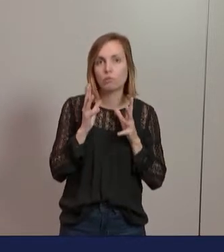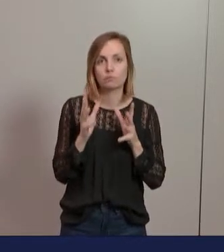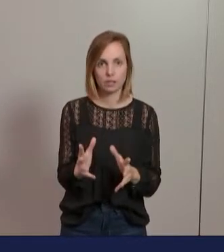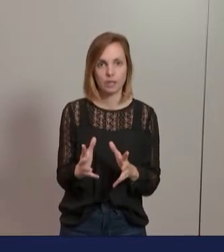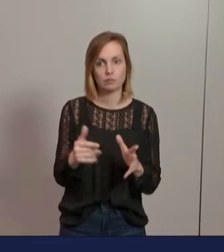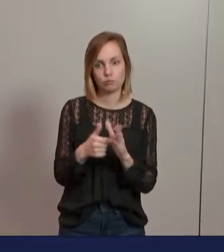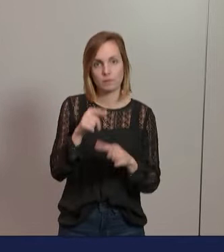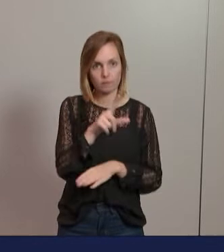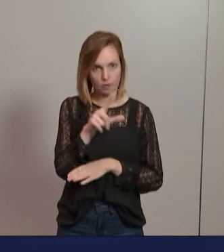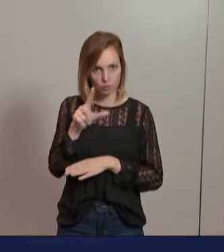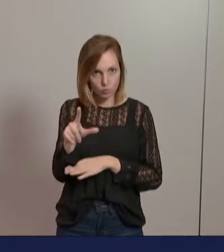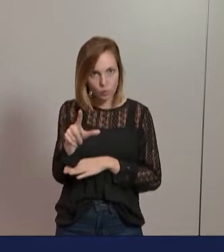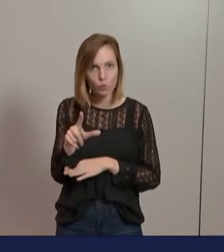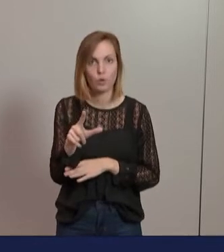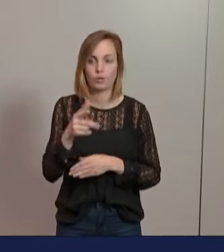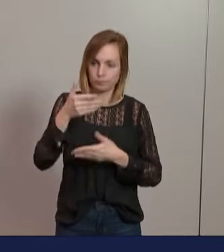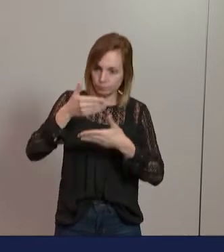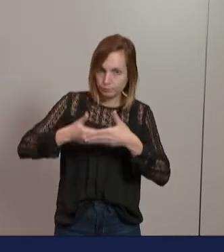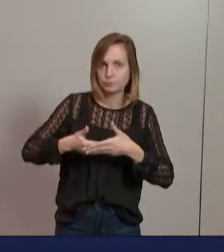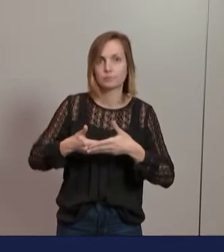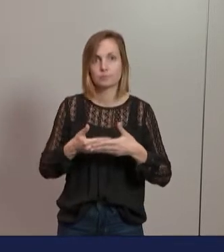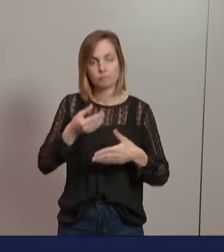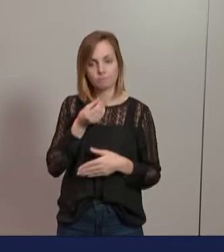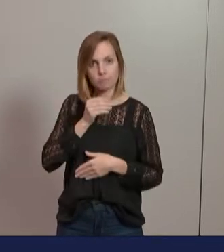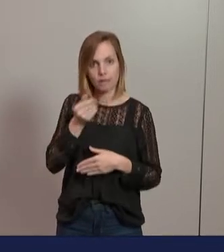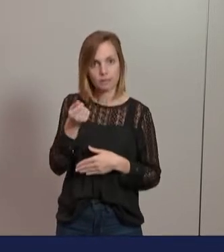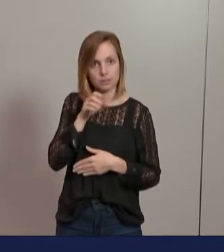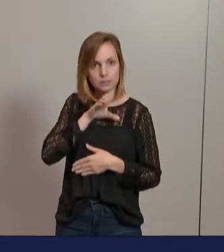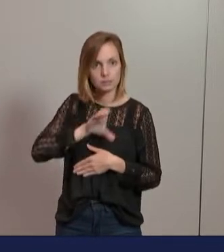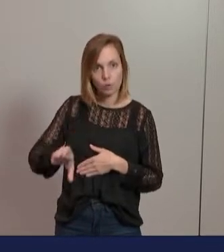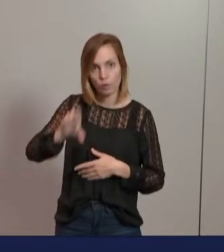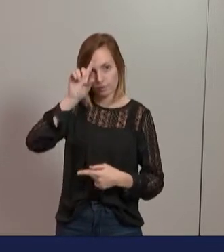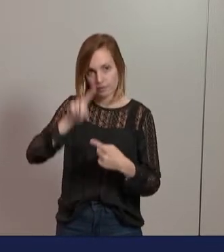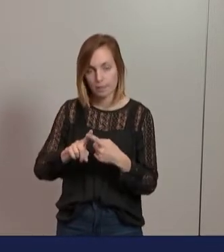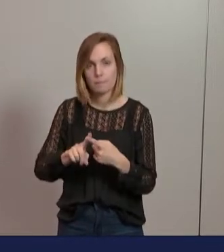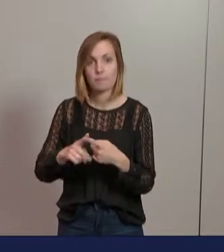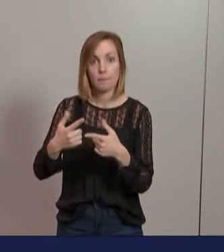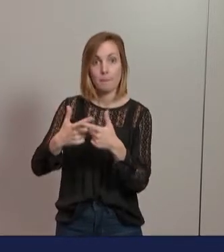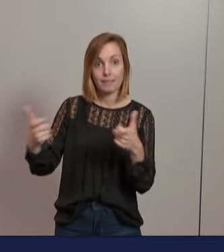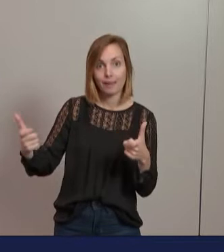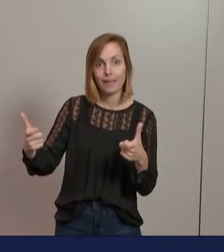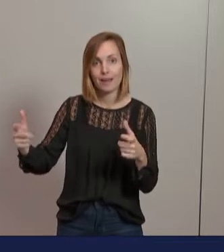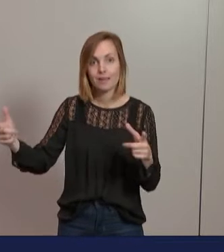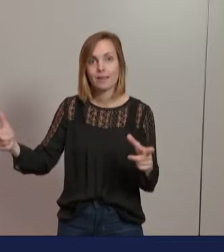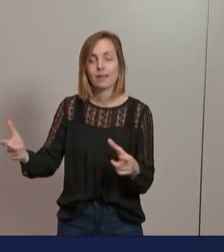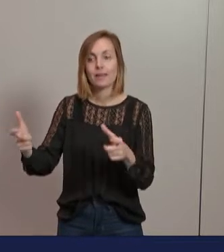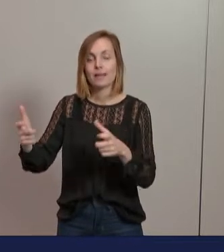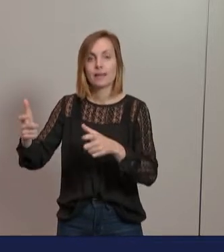sur 2022 la concertation pour lancer un important investissement dans la rénovation des installations du stade Léo